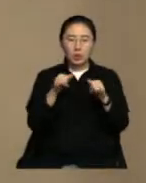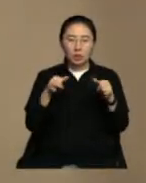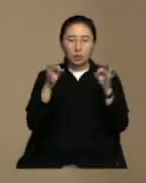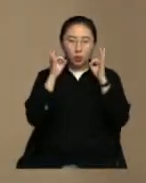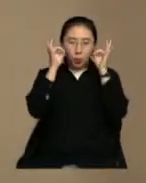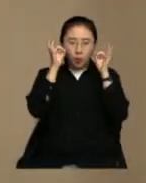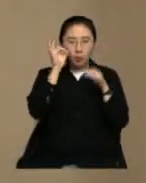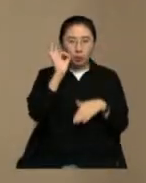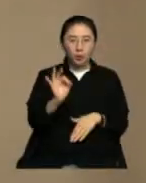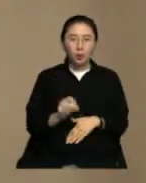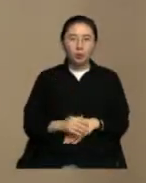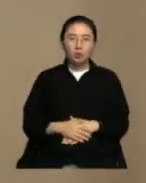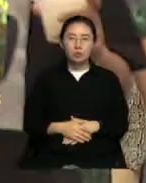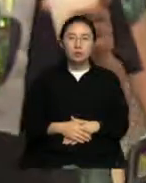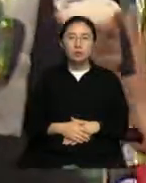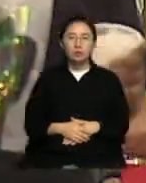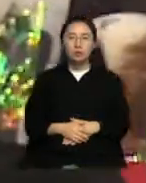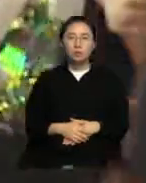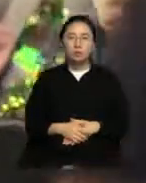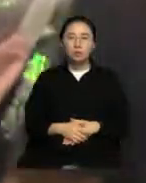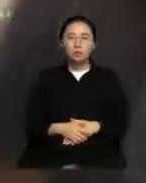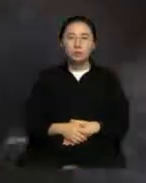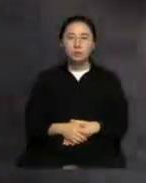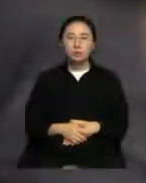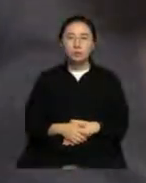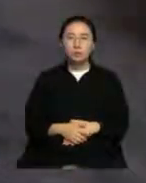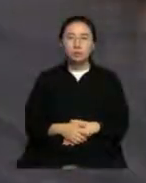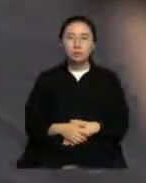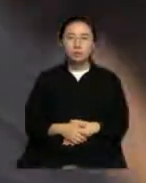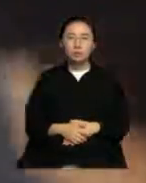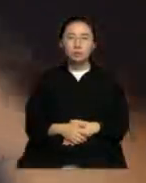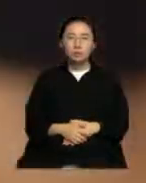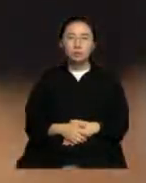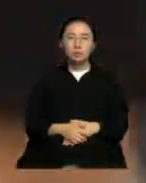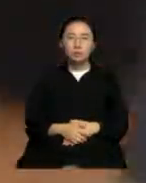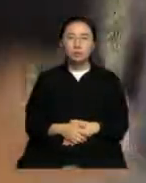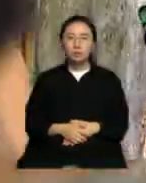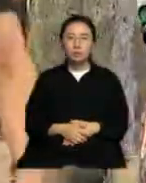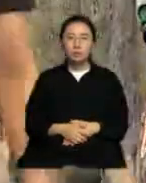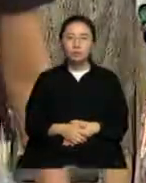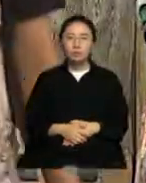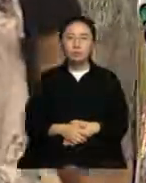엿보입니다. 딜라이브 서울경기 케이블TV 오신영입니다.